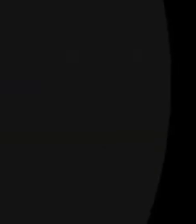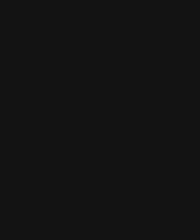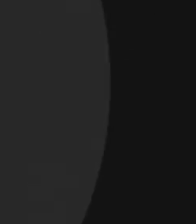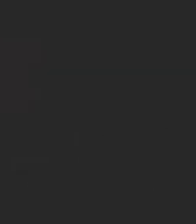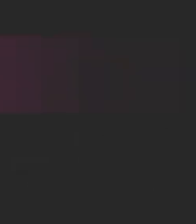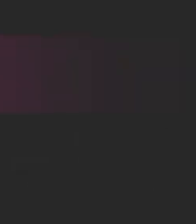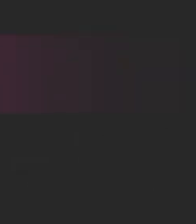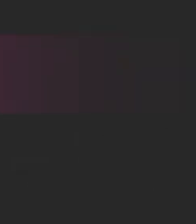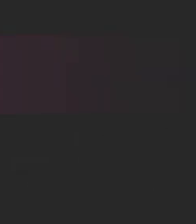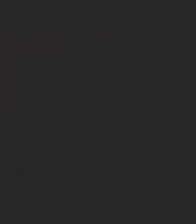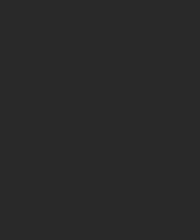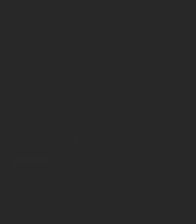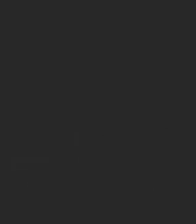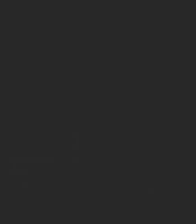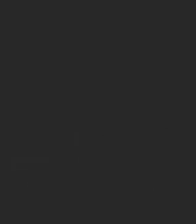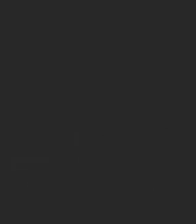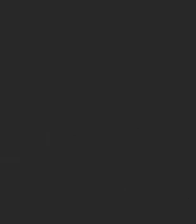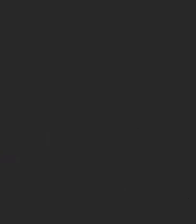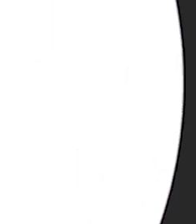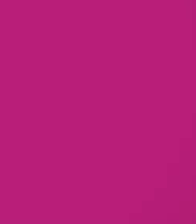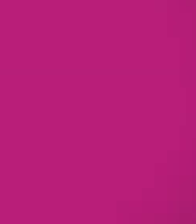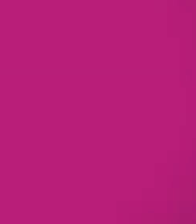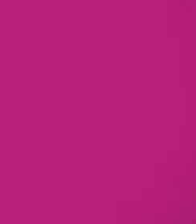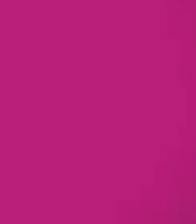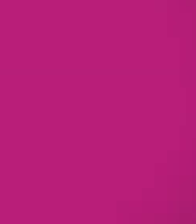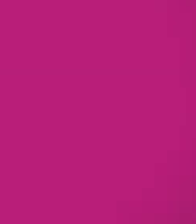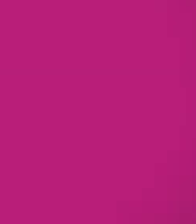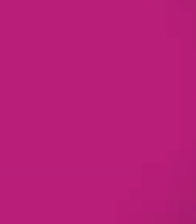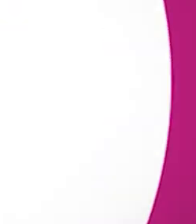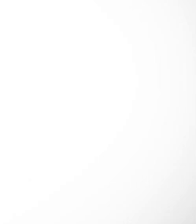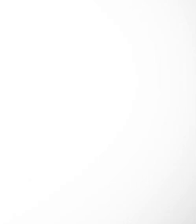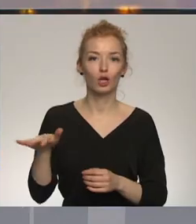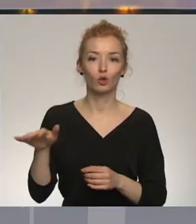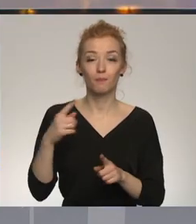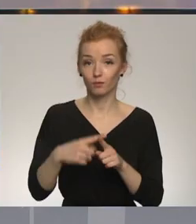Re! Viss ēters ir te!